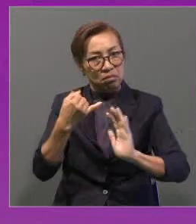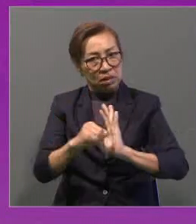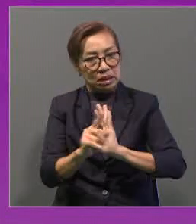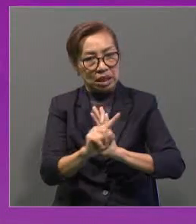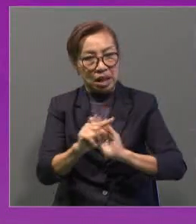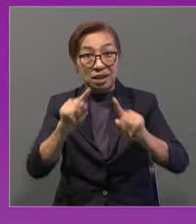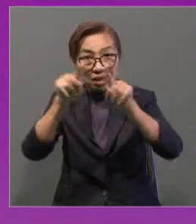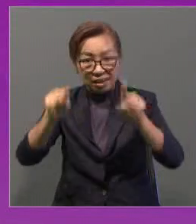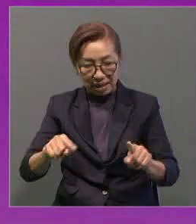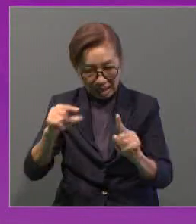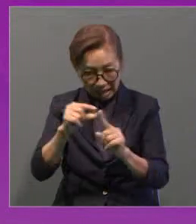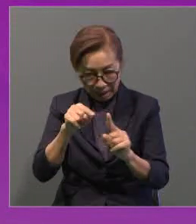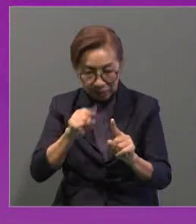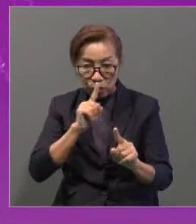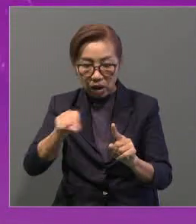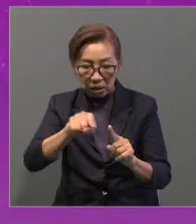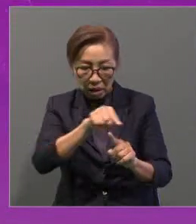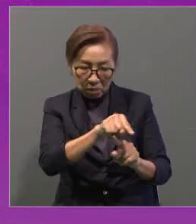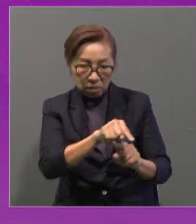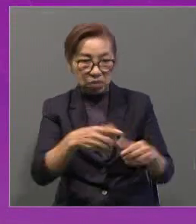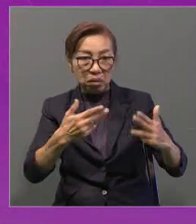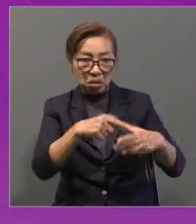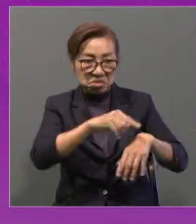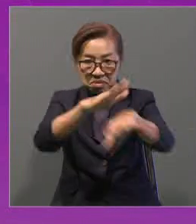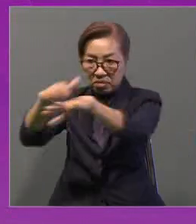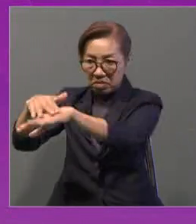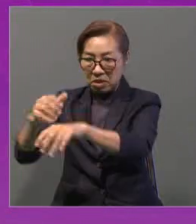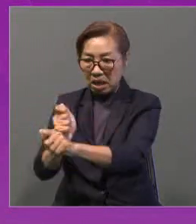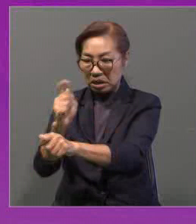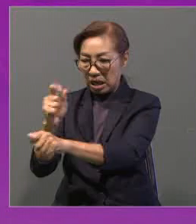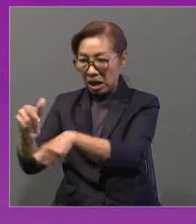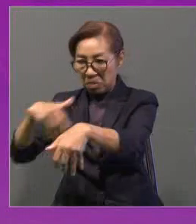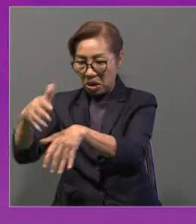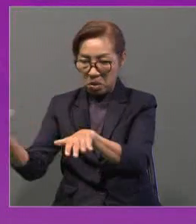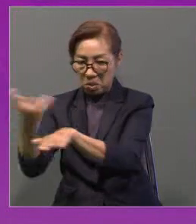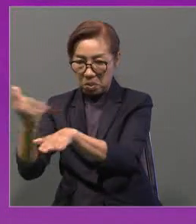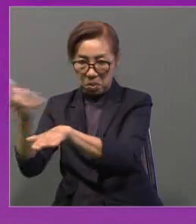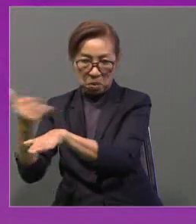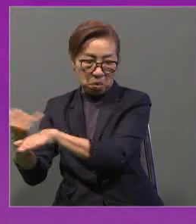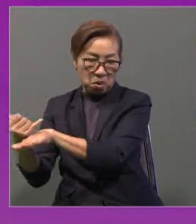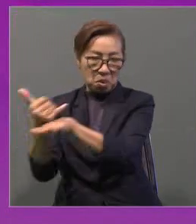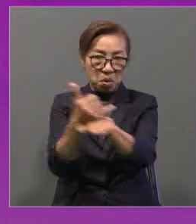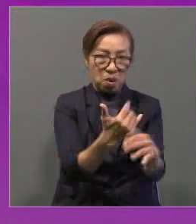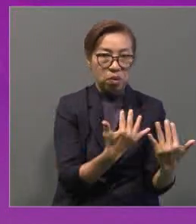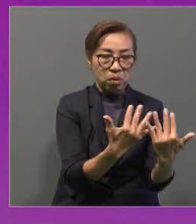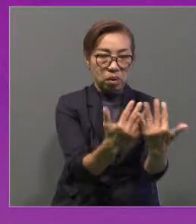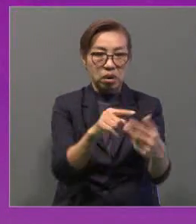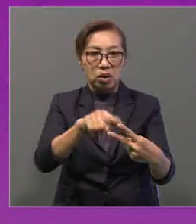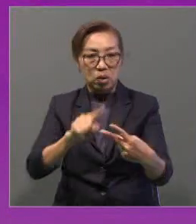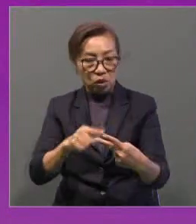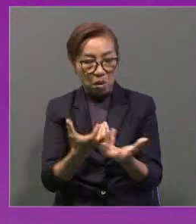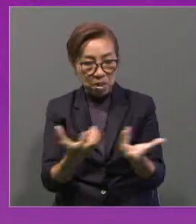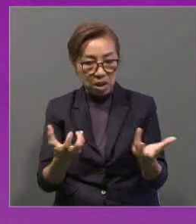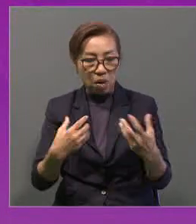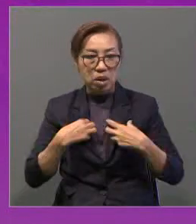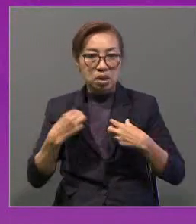คำร้องเขานะมีทั้งการขนคนแต่เรื่องฟังในการปราศรัยมีการแจกสิ่งของเรียกคืนส่วนมากเป็นเสื้อ